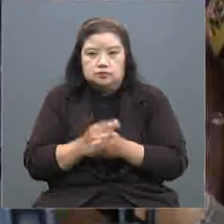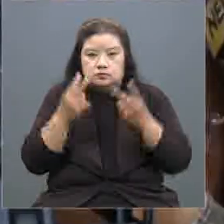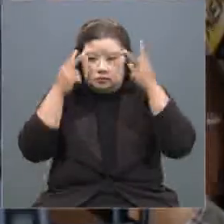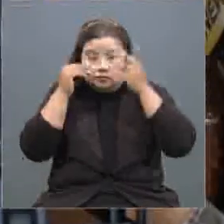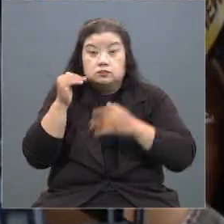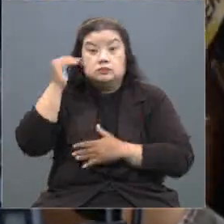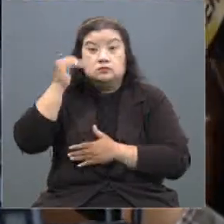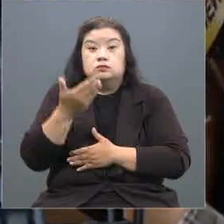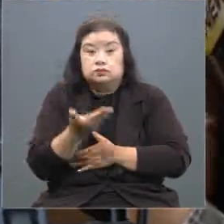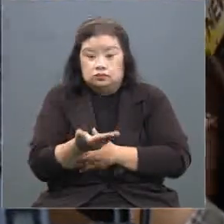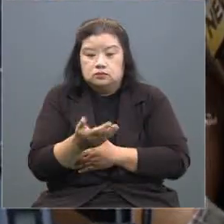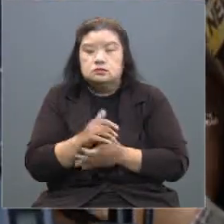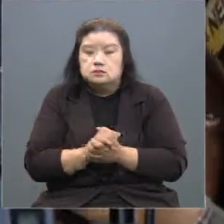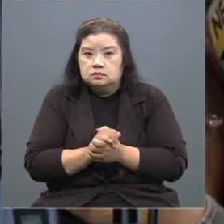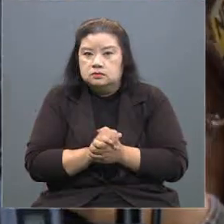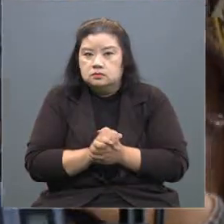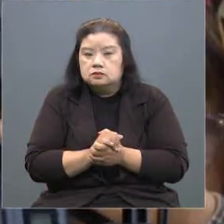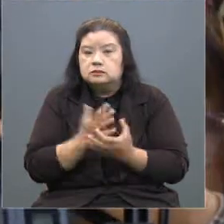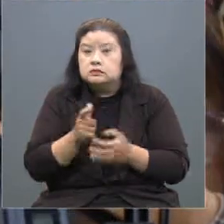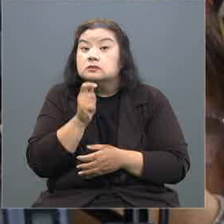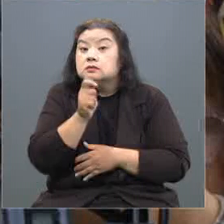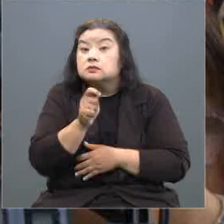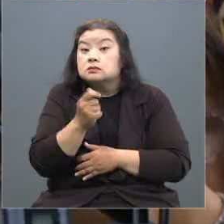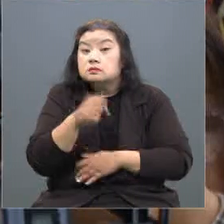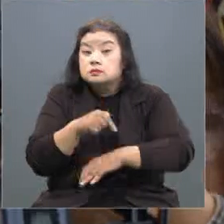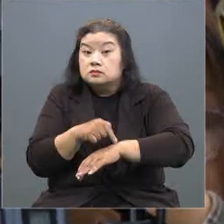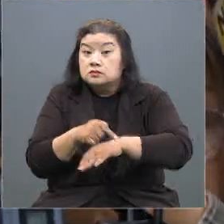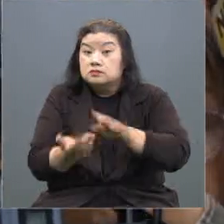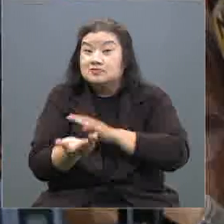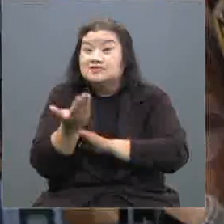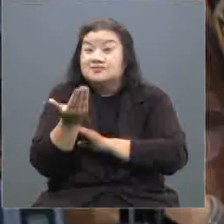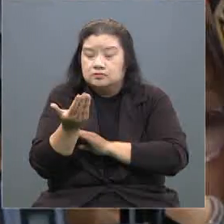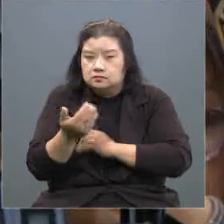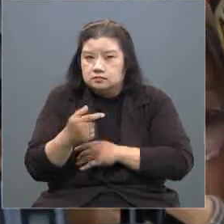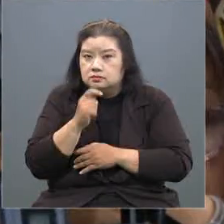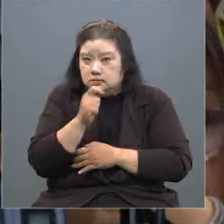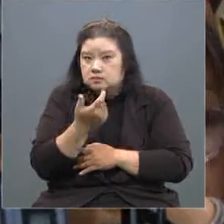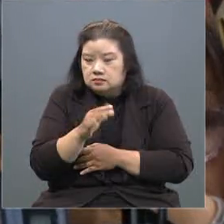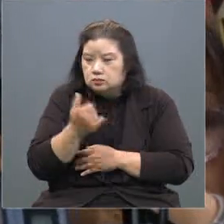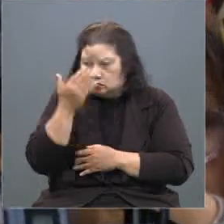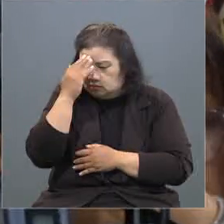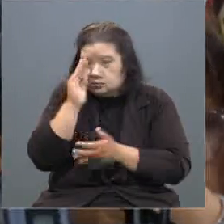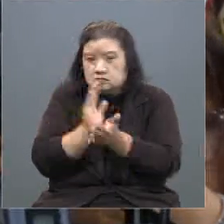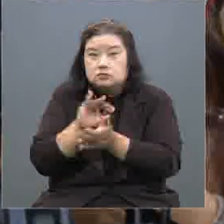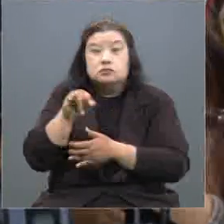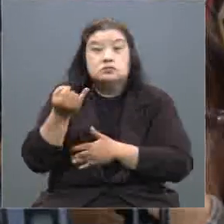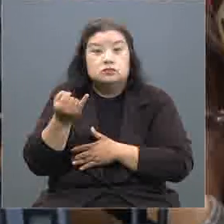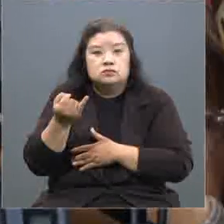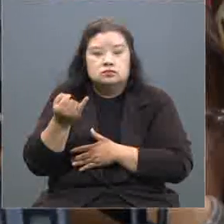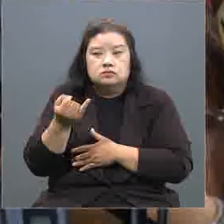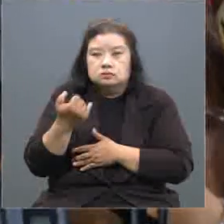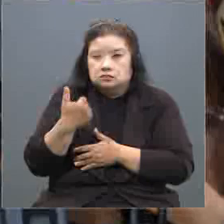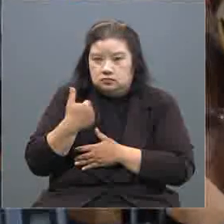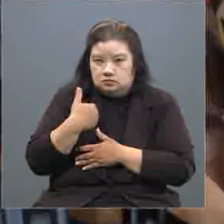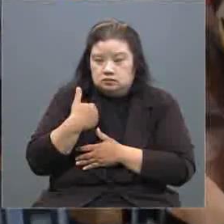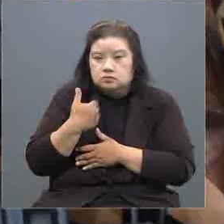ายกรัฐมนตรีนะคะวันนี้นักข่าวก็เจอเพราะว่าตอนเช้าเนี่ยมีกระแสมีรายงานออกมาว่าทางบิ๊กโจ๊กพลตำรวจเอกสุรเชษฐ์เนี่ยเหมือนกับมีการ